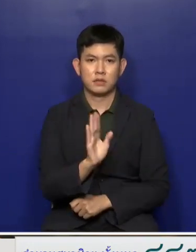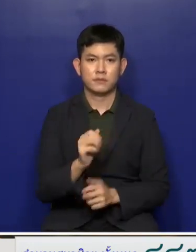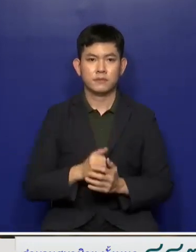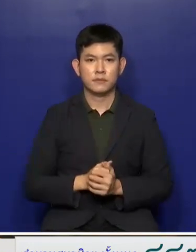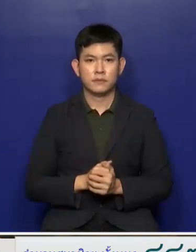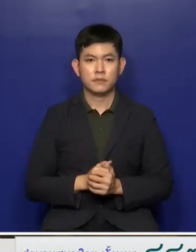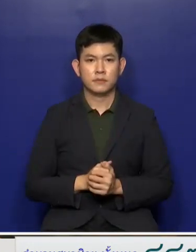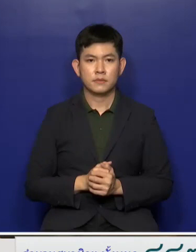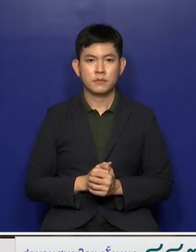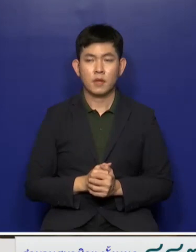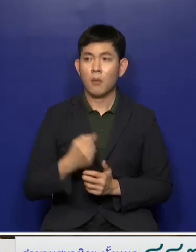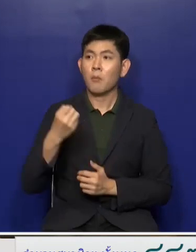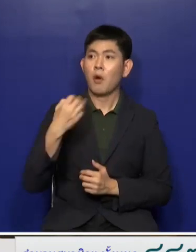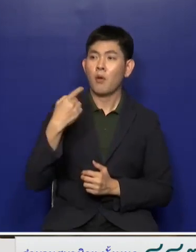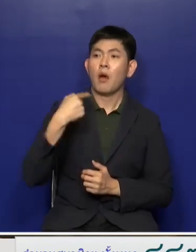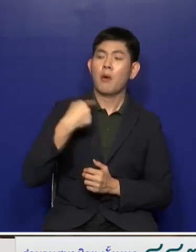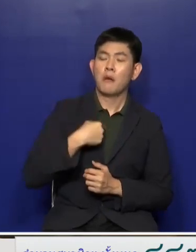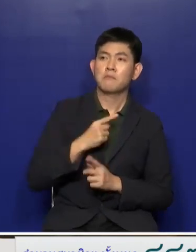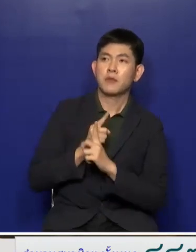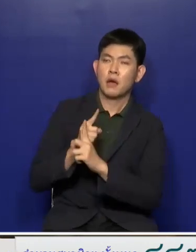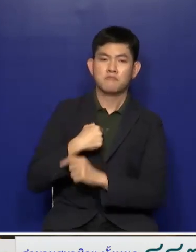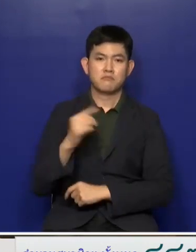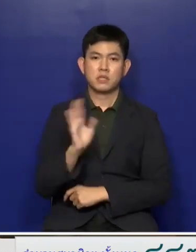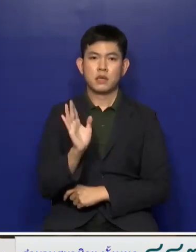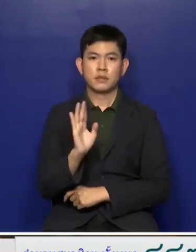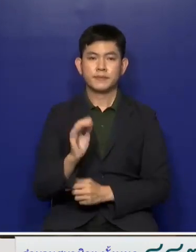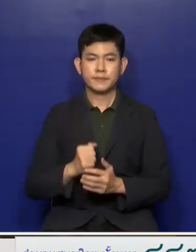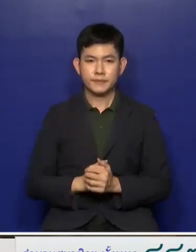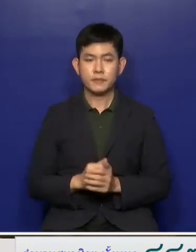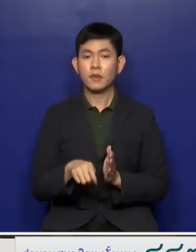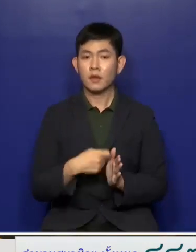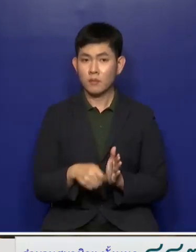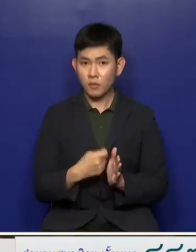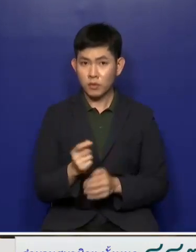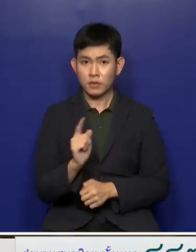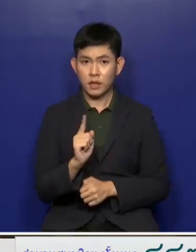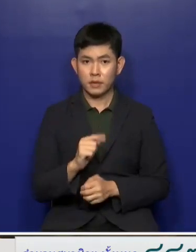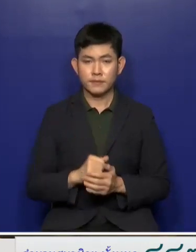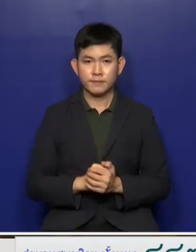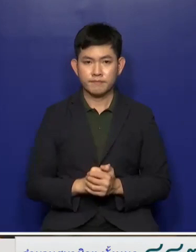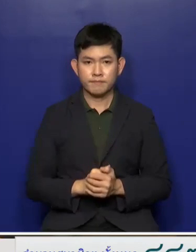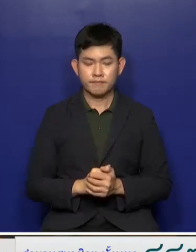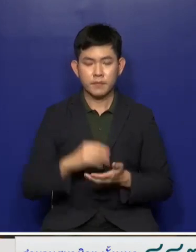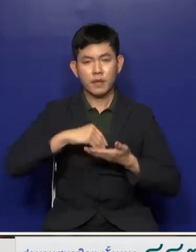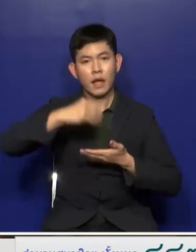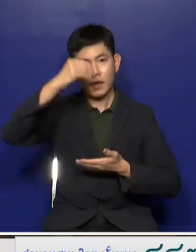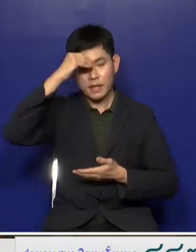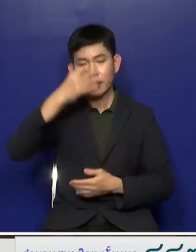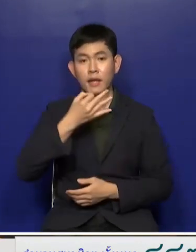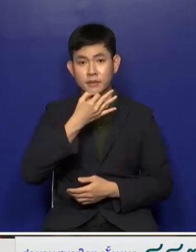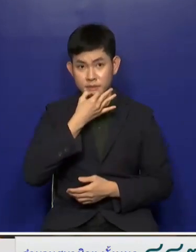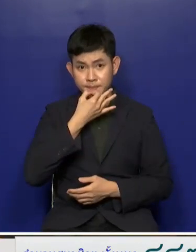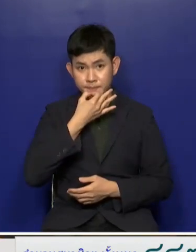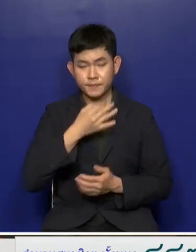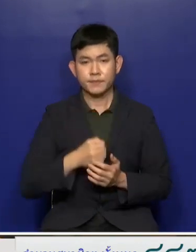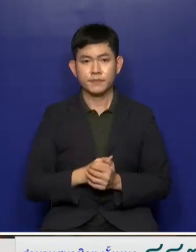ป็นผู้ตามที่เขาว่าอย่างเดียวเพราะฉะนั้นในการศึกษาสายชีวะเนี่ยโ